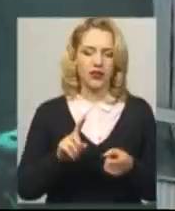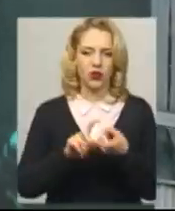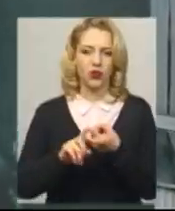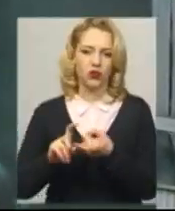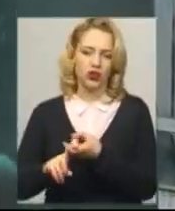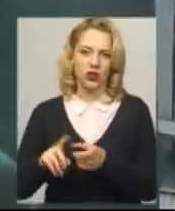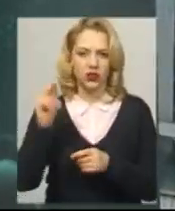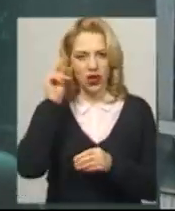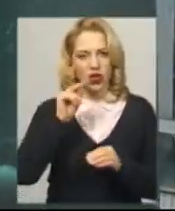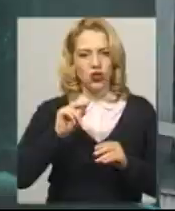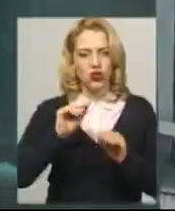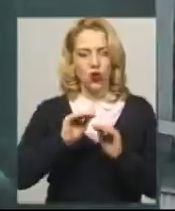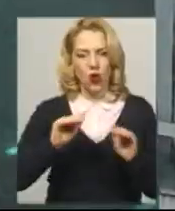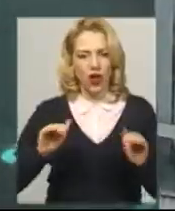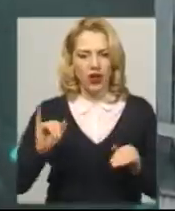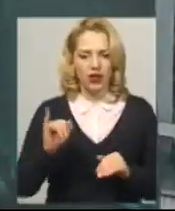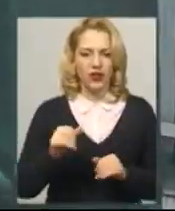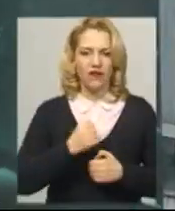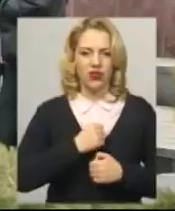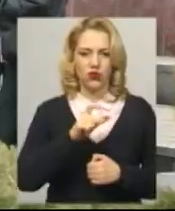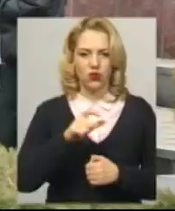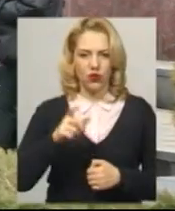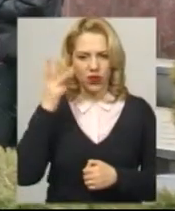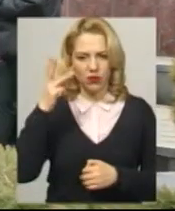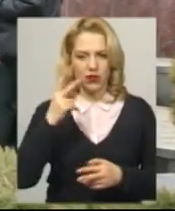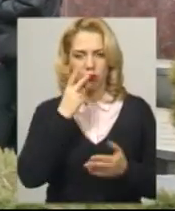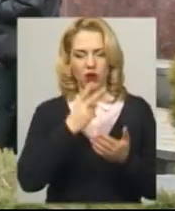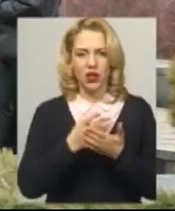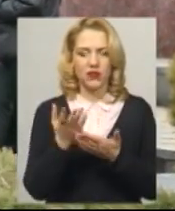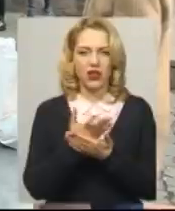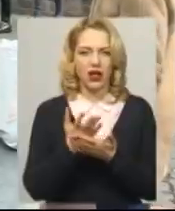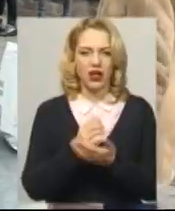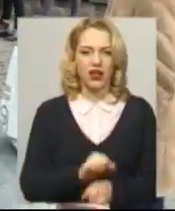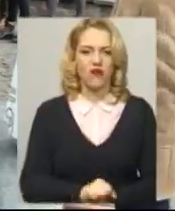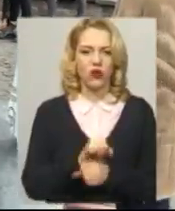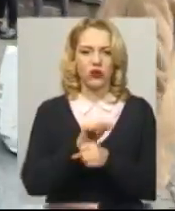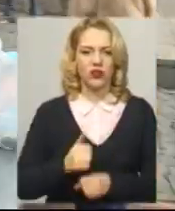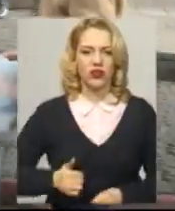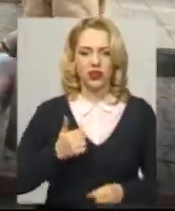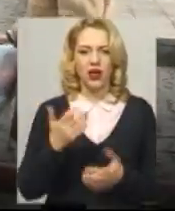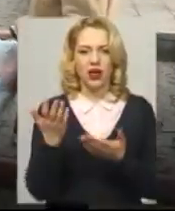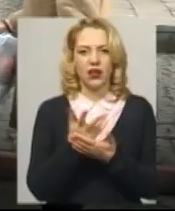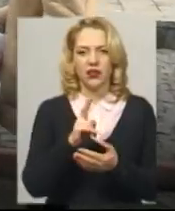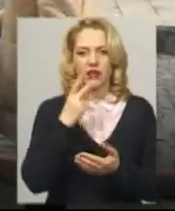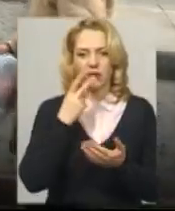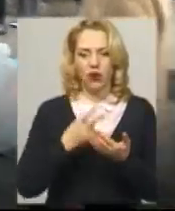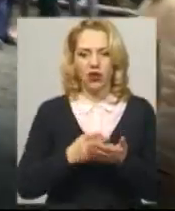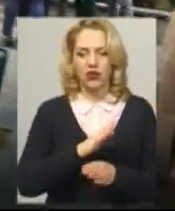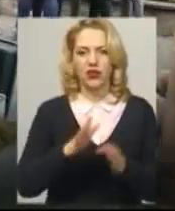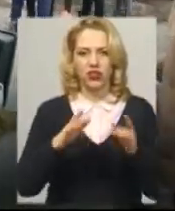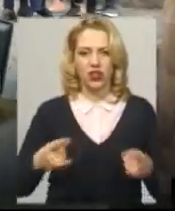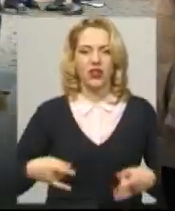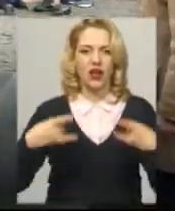та військові Хмельницького. Крім того, на встановленому екрані показували кадри з Революції Гідності. Кадри, які ми сьогодні показуємо не лише на